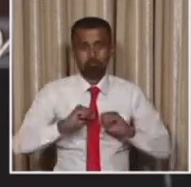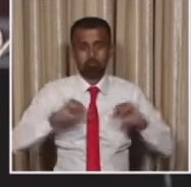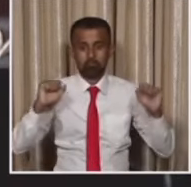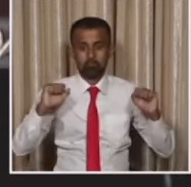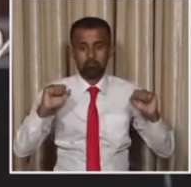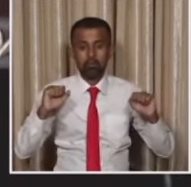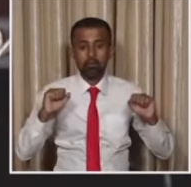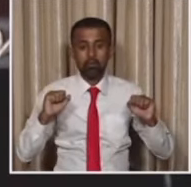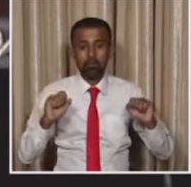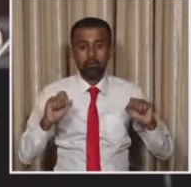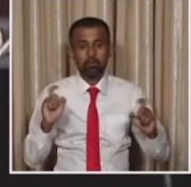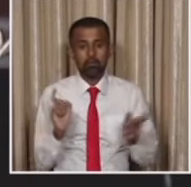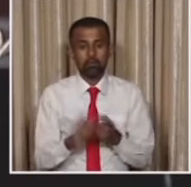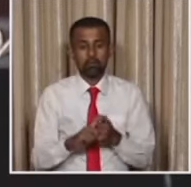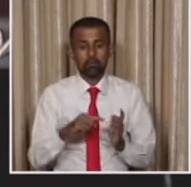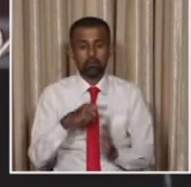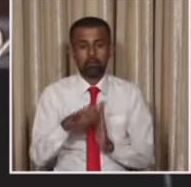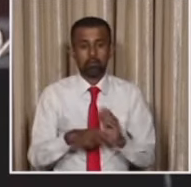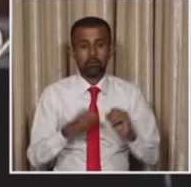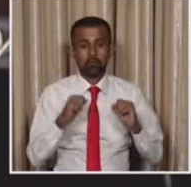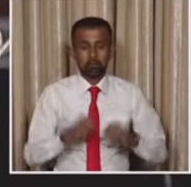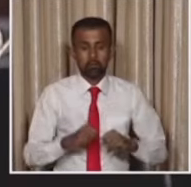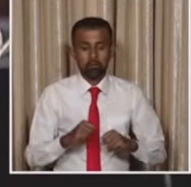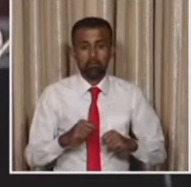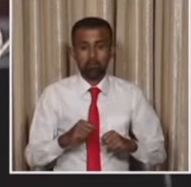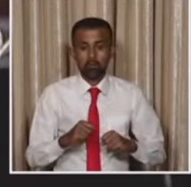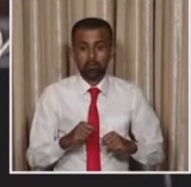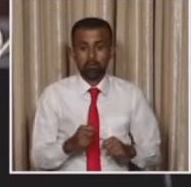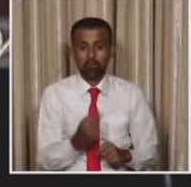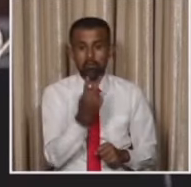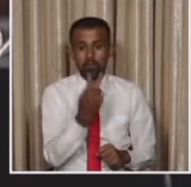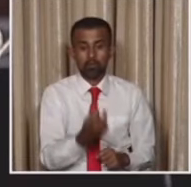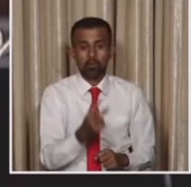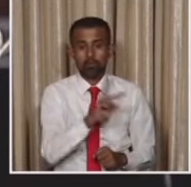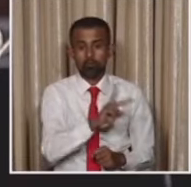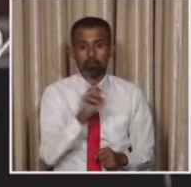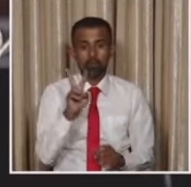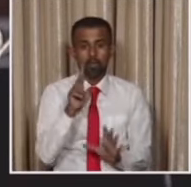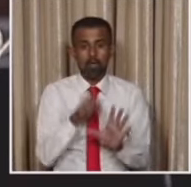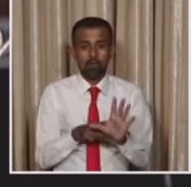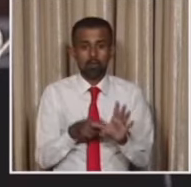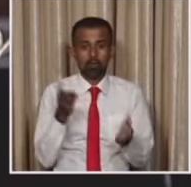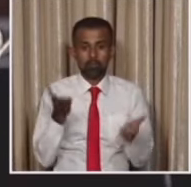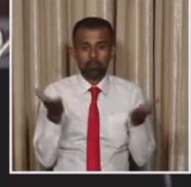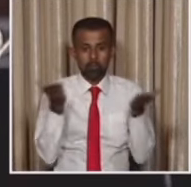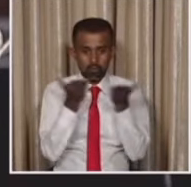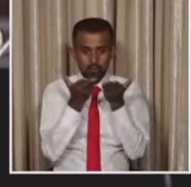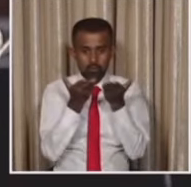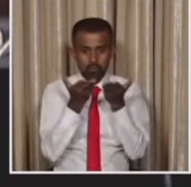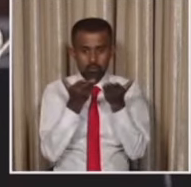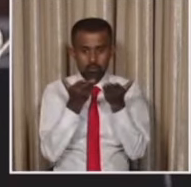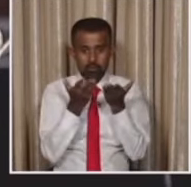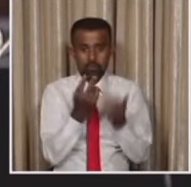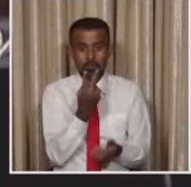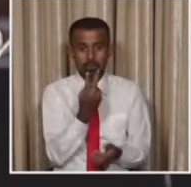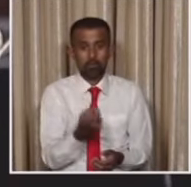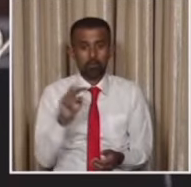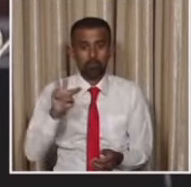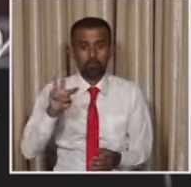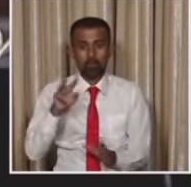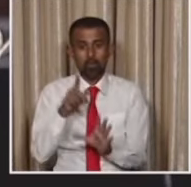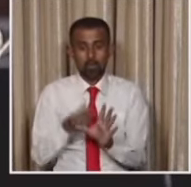නැමැති ප්‍රචණ්ඩත්වය නිසා රට අකර්මණ්‍ය වෙලා තිබුණු 2022 වසරට සාපේක්ෂව බලද්දී